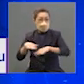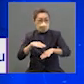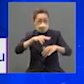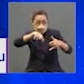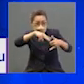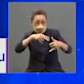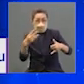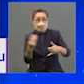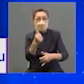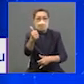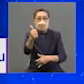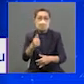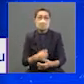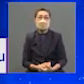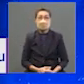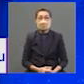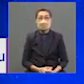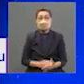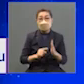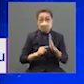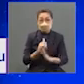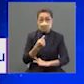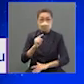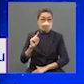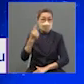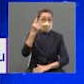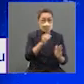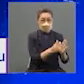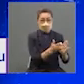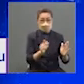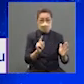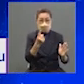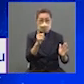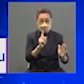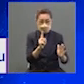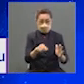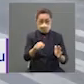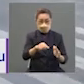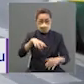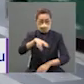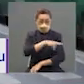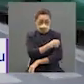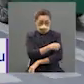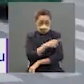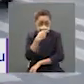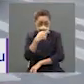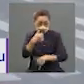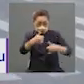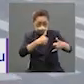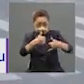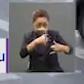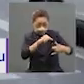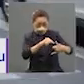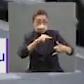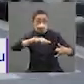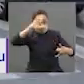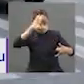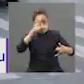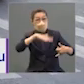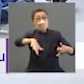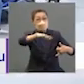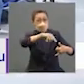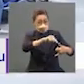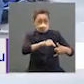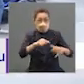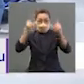าหายหรือที่เรียกว่าภาวะลองโควิดแล้วก็การดูแลรักษาผู้ป่วยทั่วไปเนี่ยจะต้องรวดเร็วด้วยนะคะแล้วก็ต้องมีความปลอด